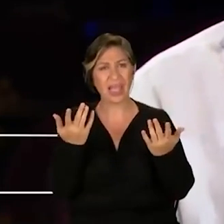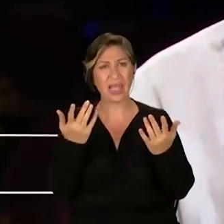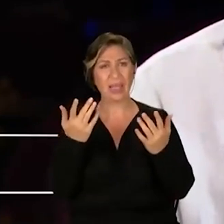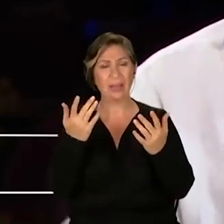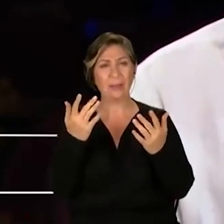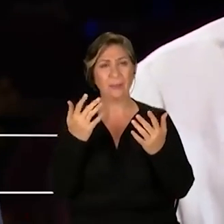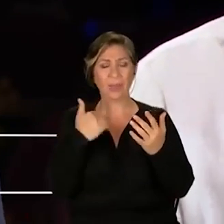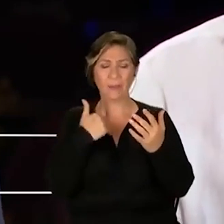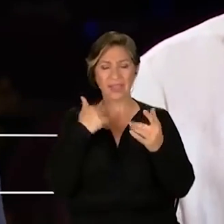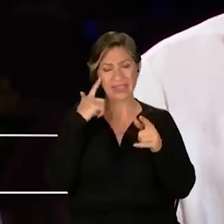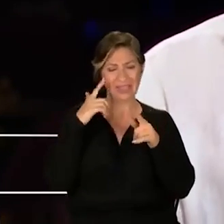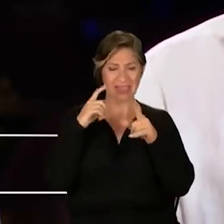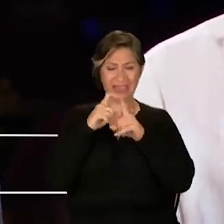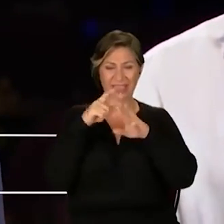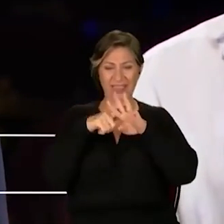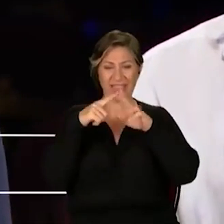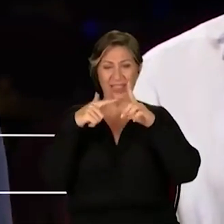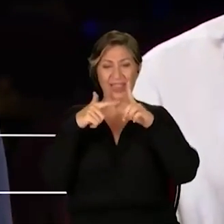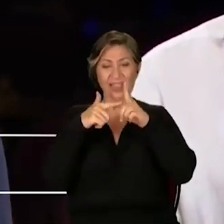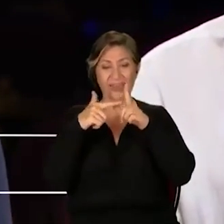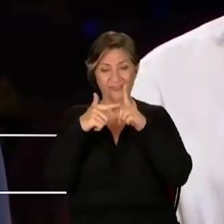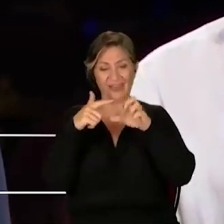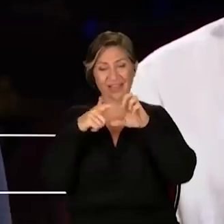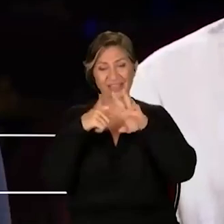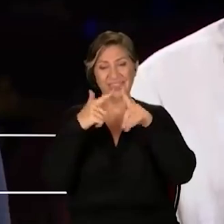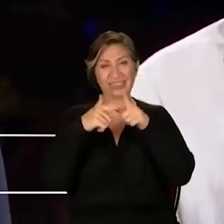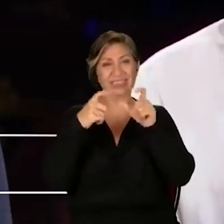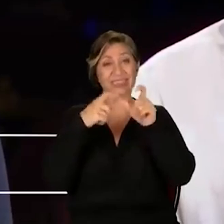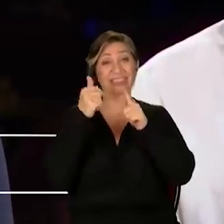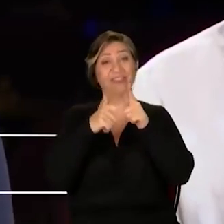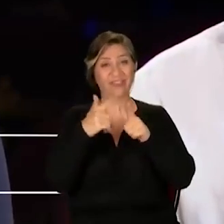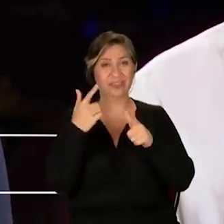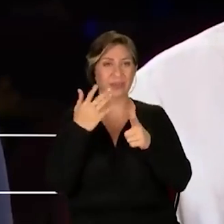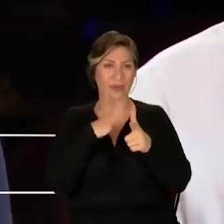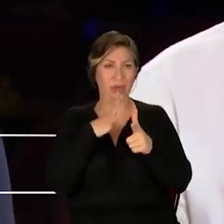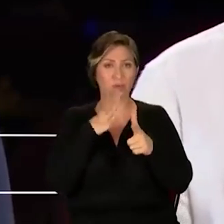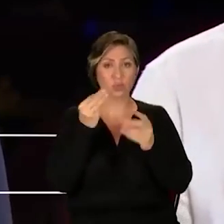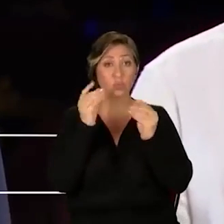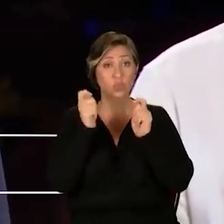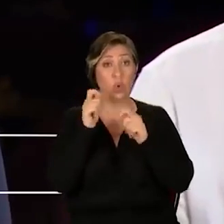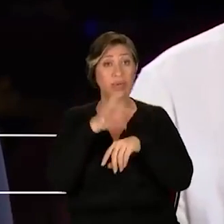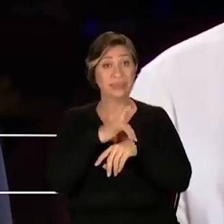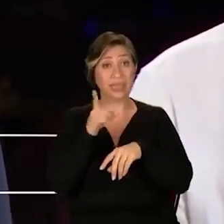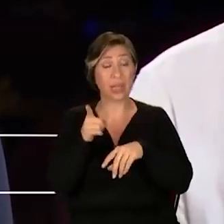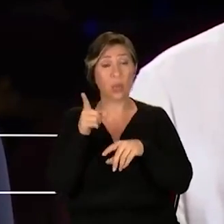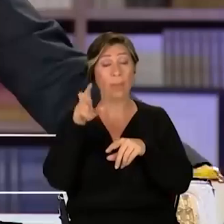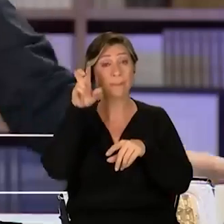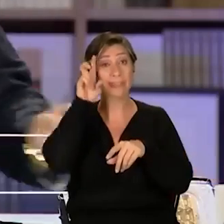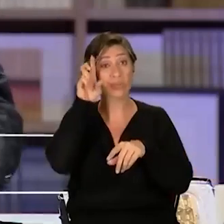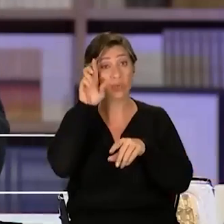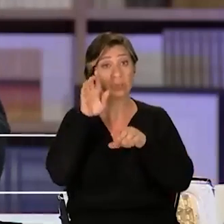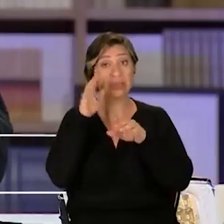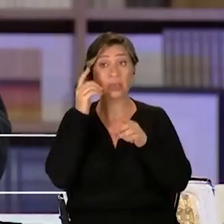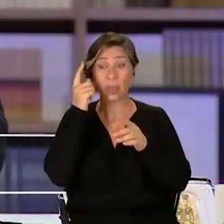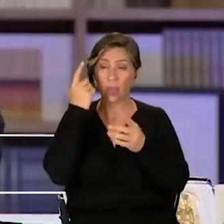hani ben de depresifim, ben de depresyon var gibi bir şey değil de majör depresif hastalar çok zor hastalardır. Tabii ki. Onlara psikiyatrik olarak